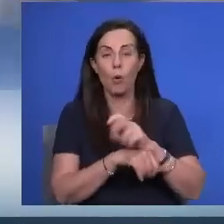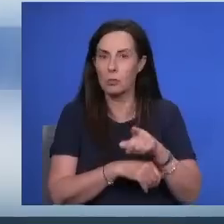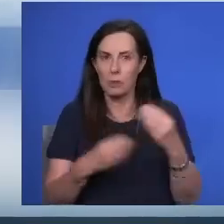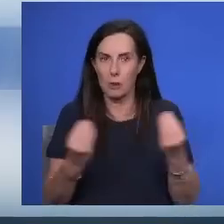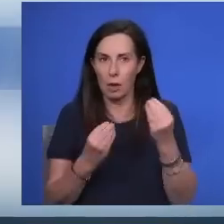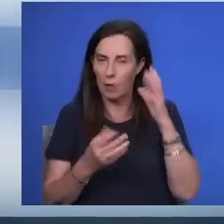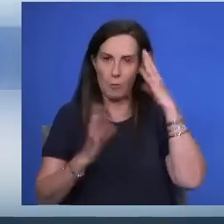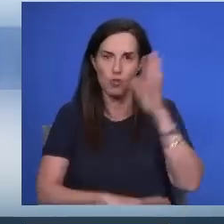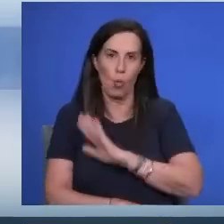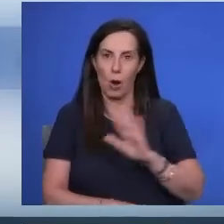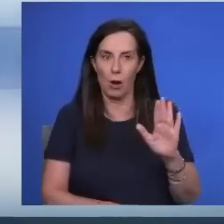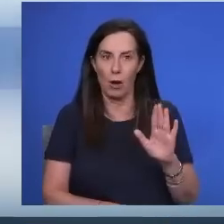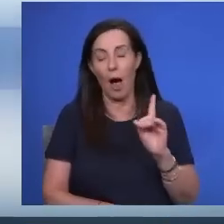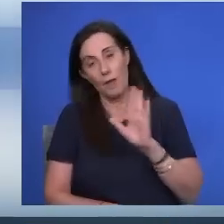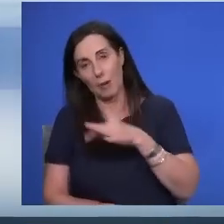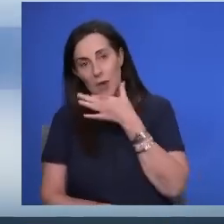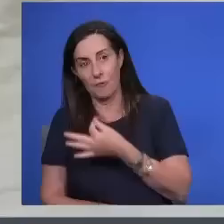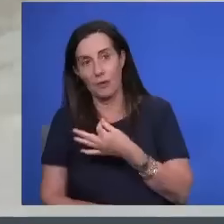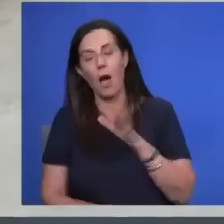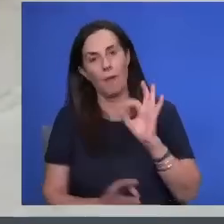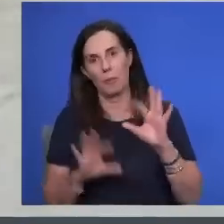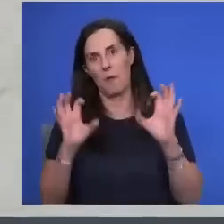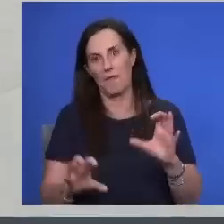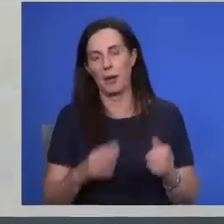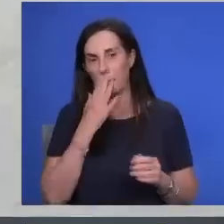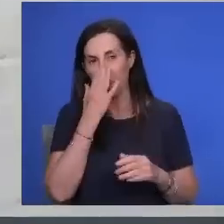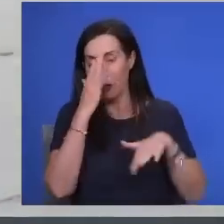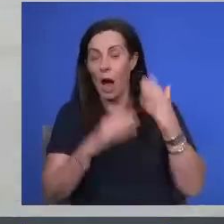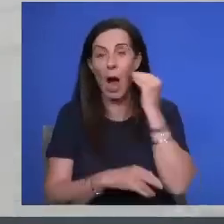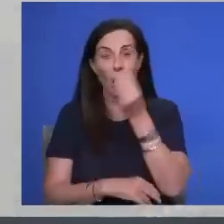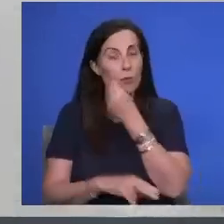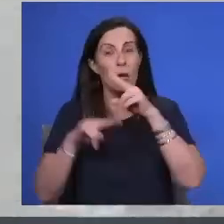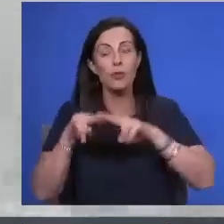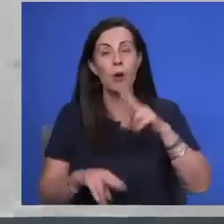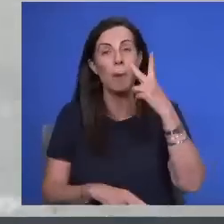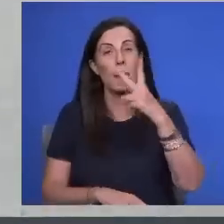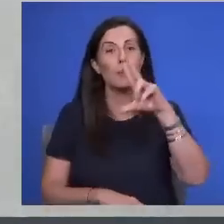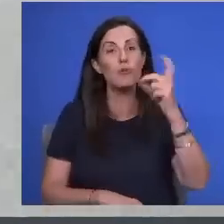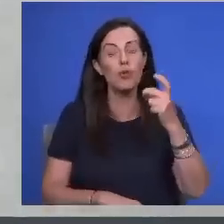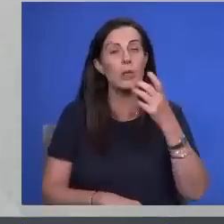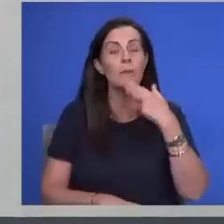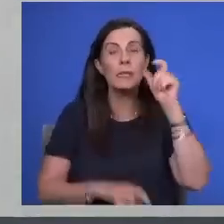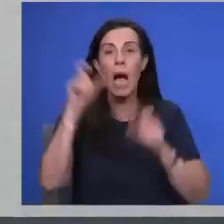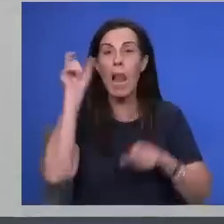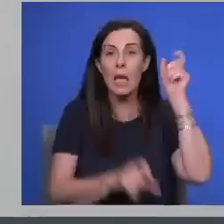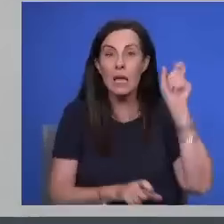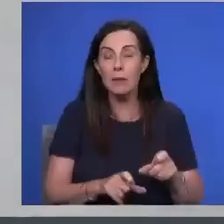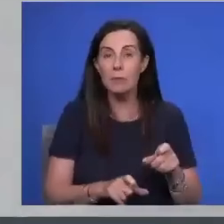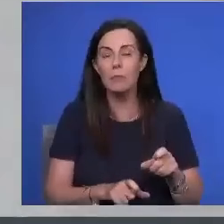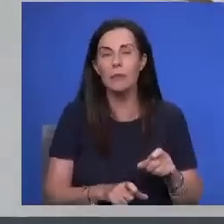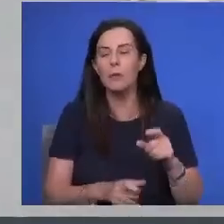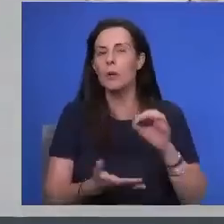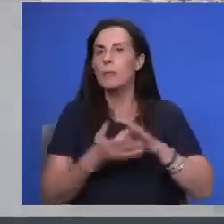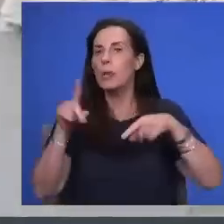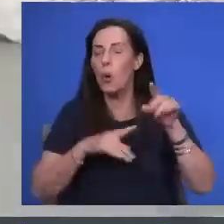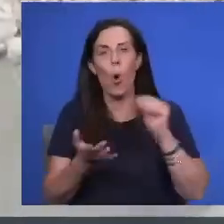משוגע ויפה, אבל גם מפחיד. אחר הצהריים נותרו עוד כ-230 ישראלים שדווחו למשרד החוץ, אך